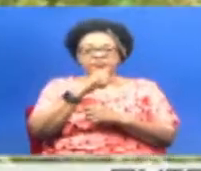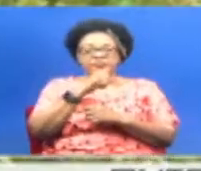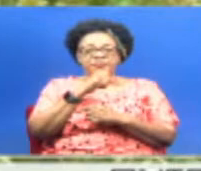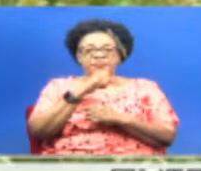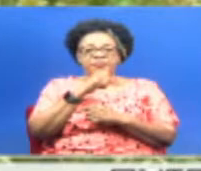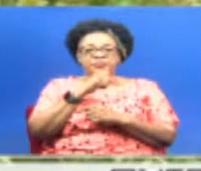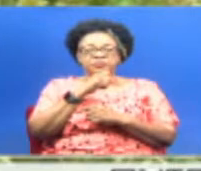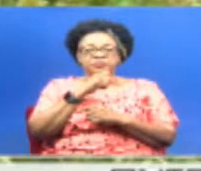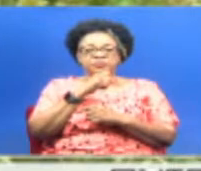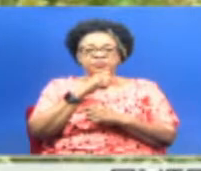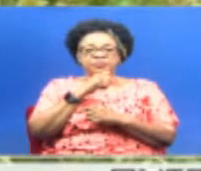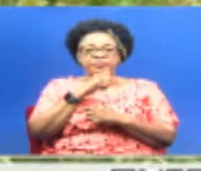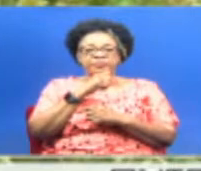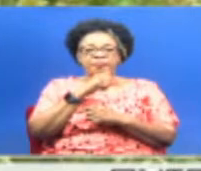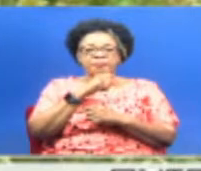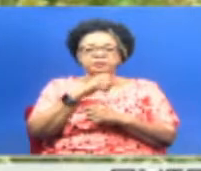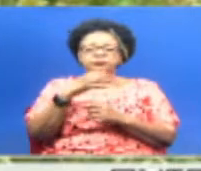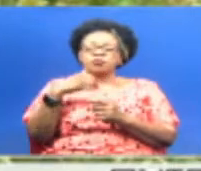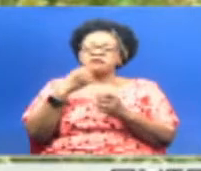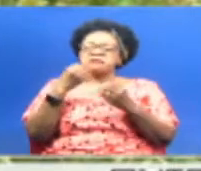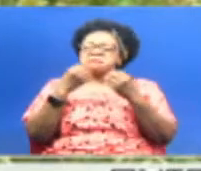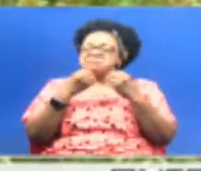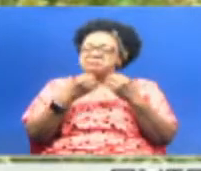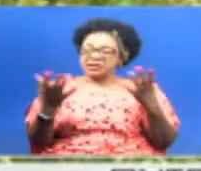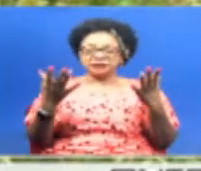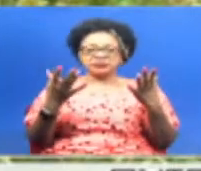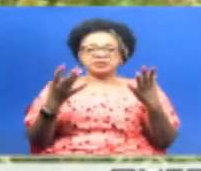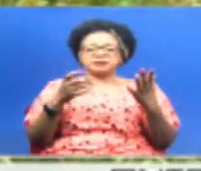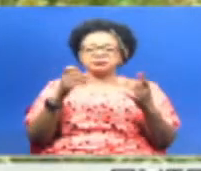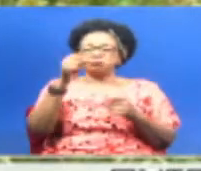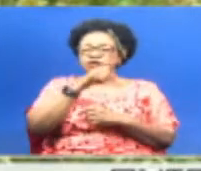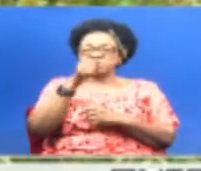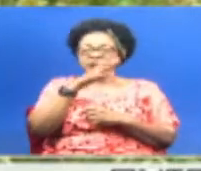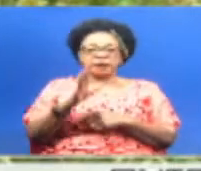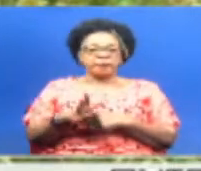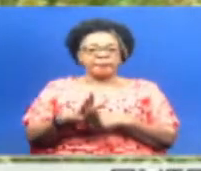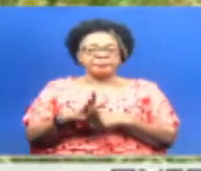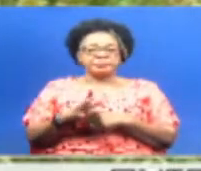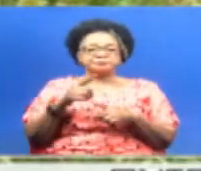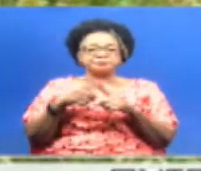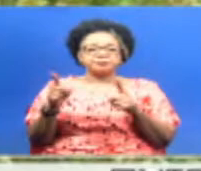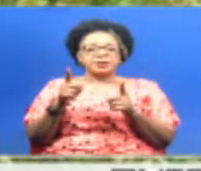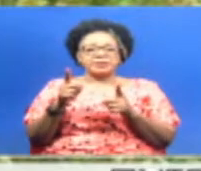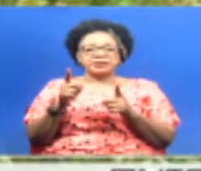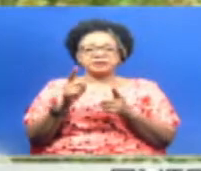Hapa Chepalungu wasanii ni wengi zikatai, lakini wengi